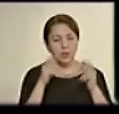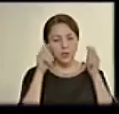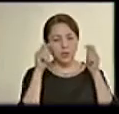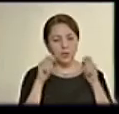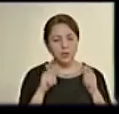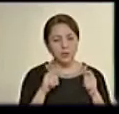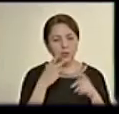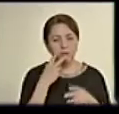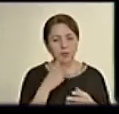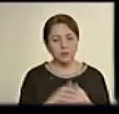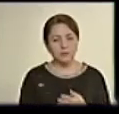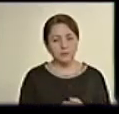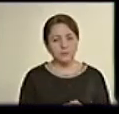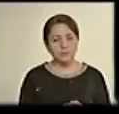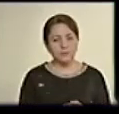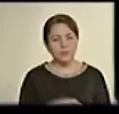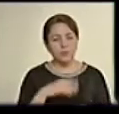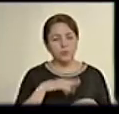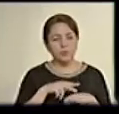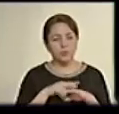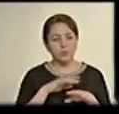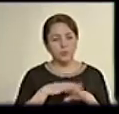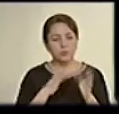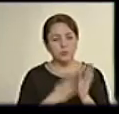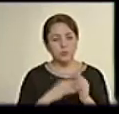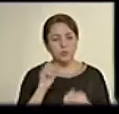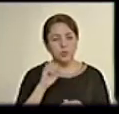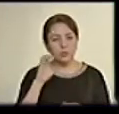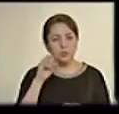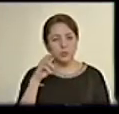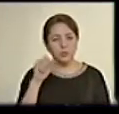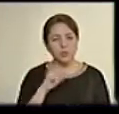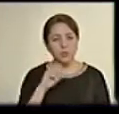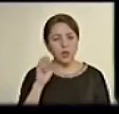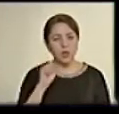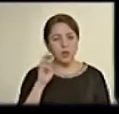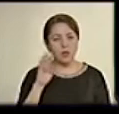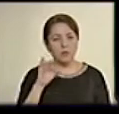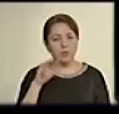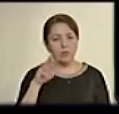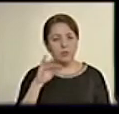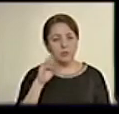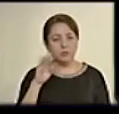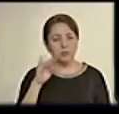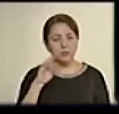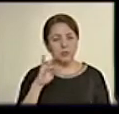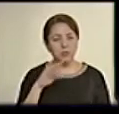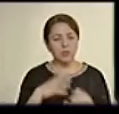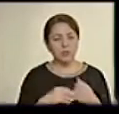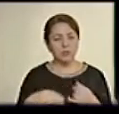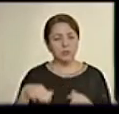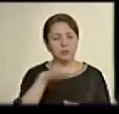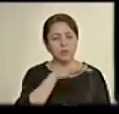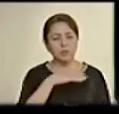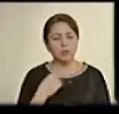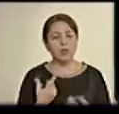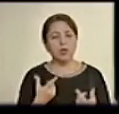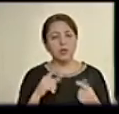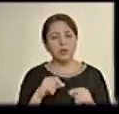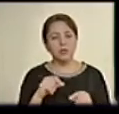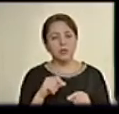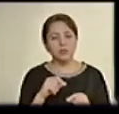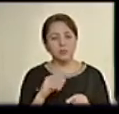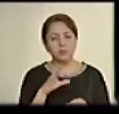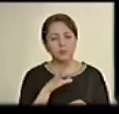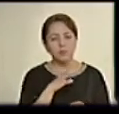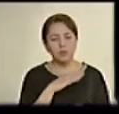e'tiboringizni qarataman. Chunki 19-asrda amirlikning o'sha yer maydoni qayerlarni tashkil etardi